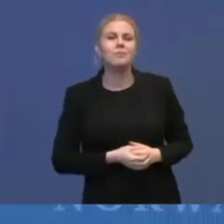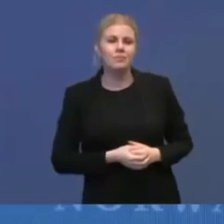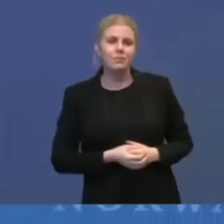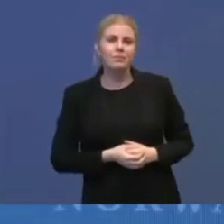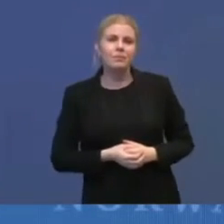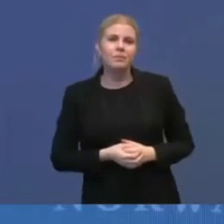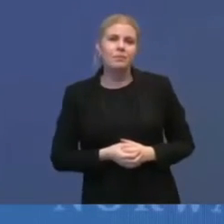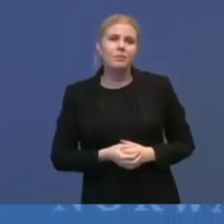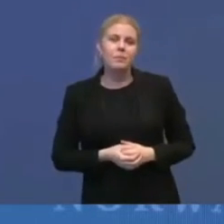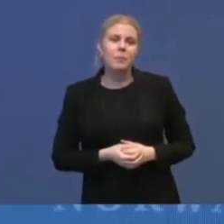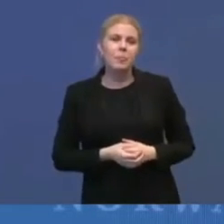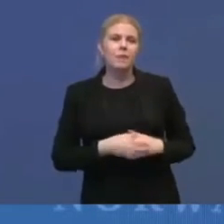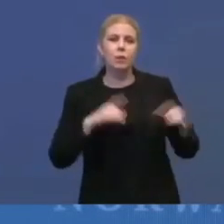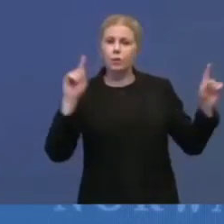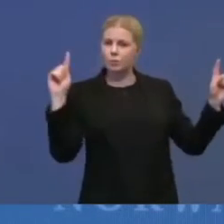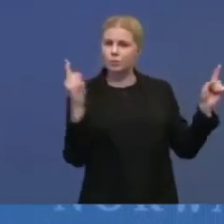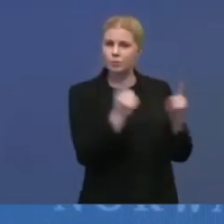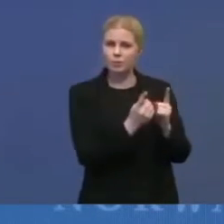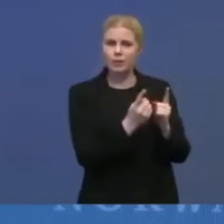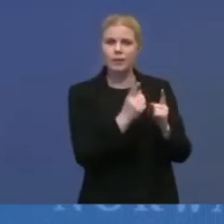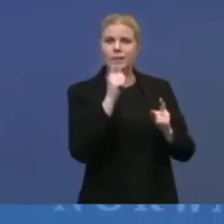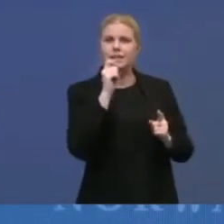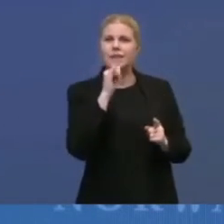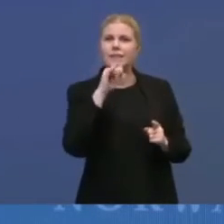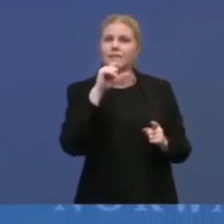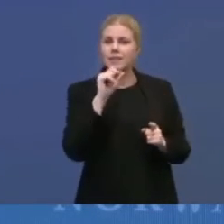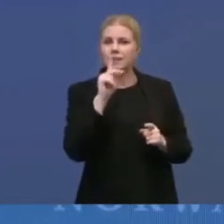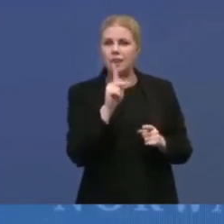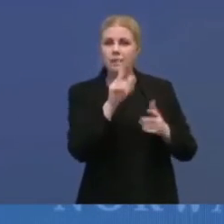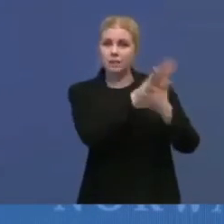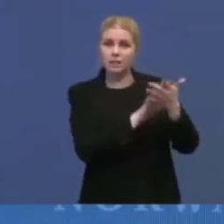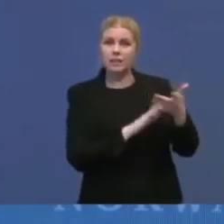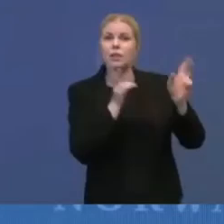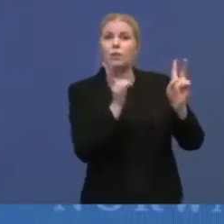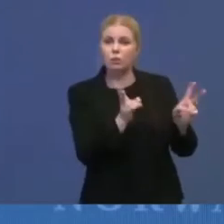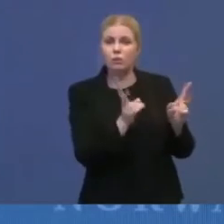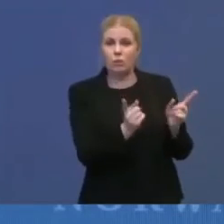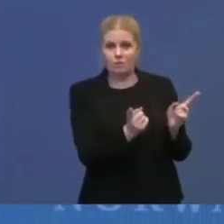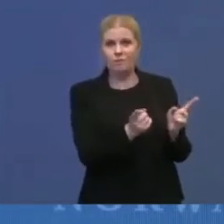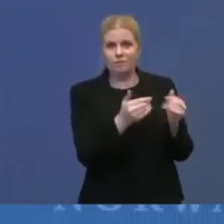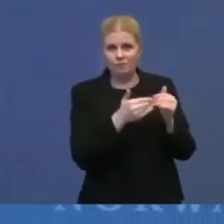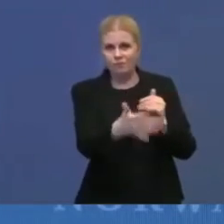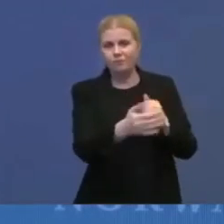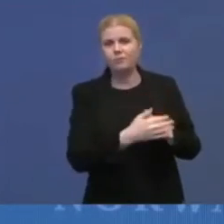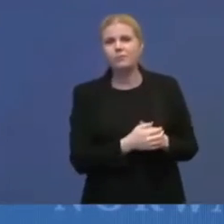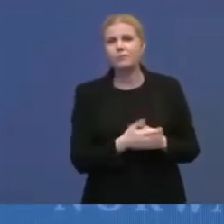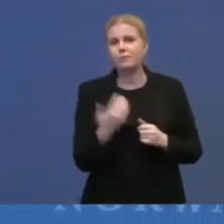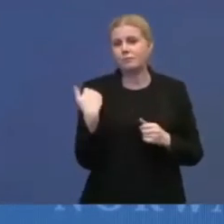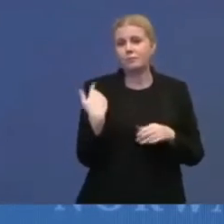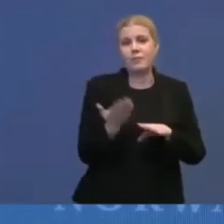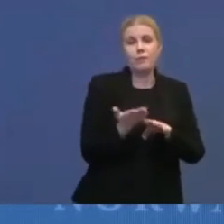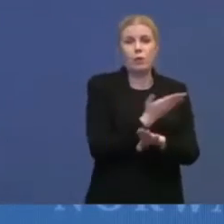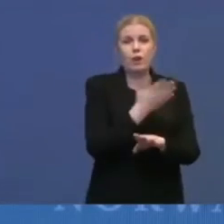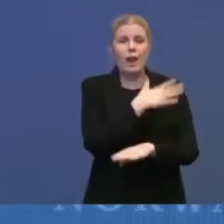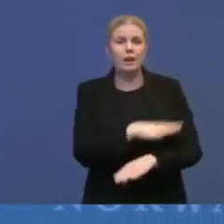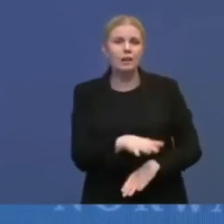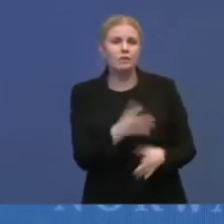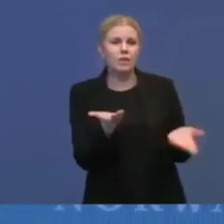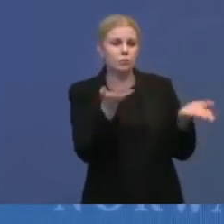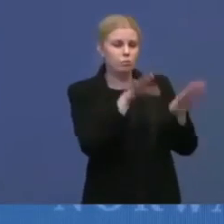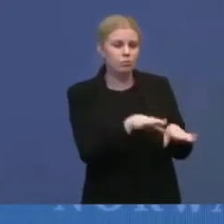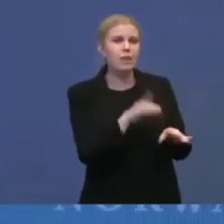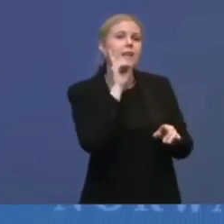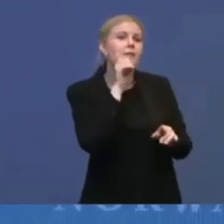Waxan iyana si uwayn ufuldayna inna nidam ki tisk. Uweken diya kohor ayaan nu txochinney is baaristi